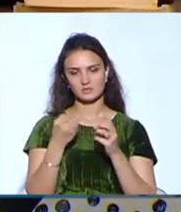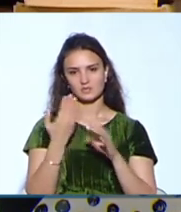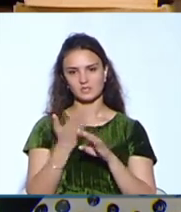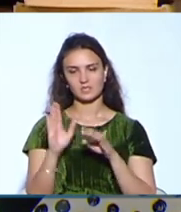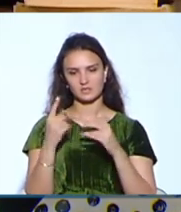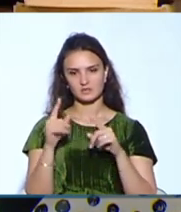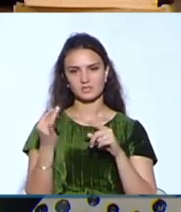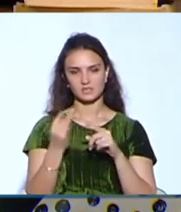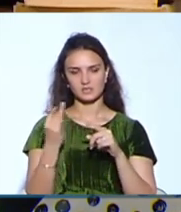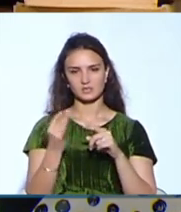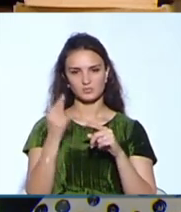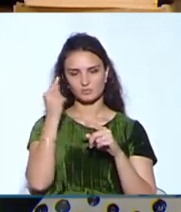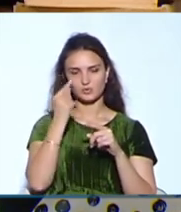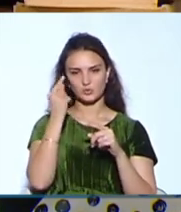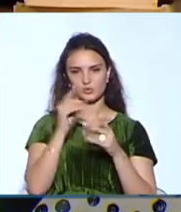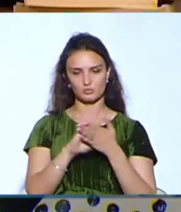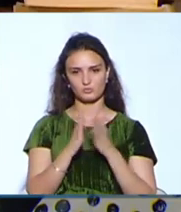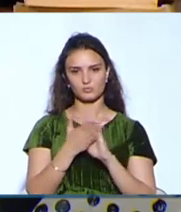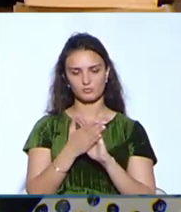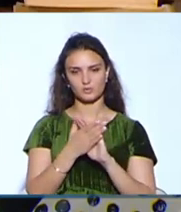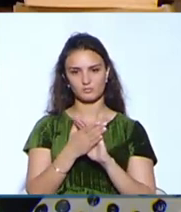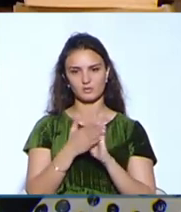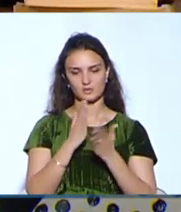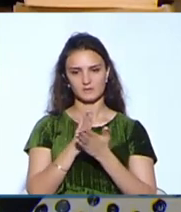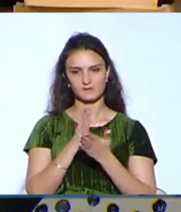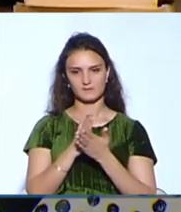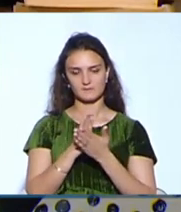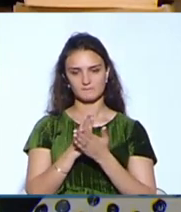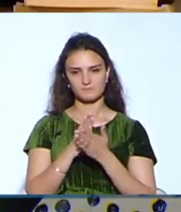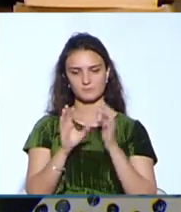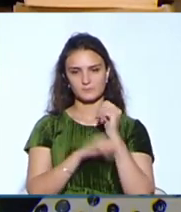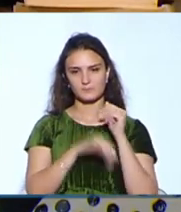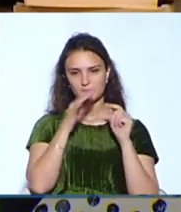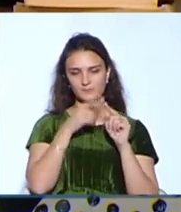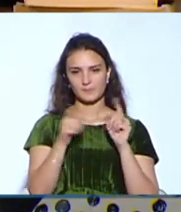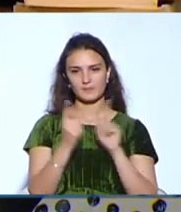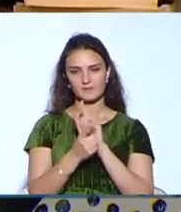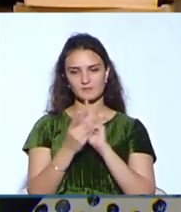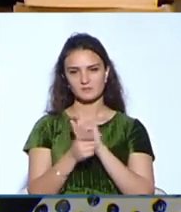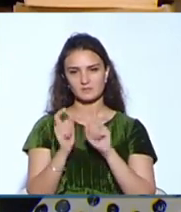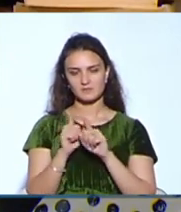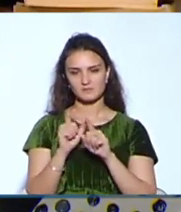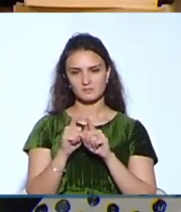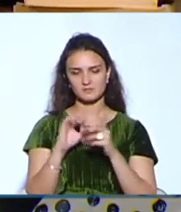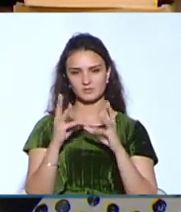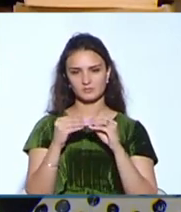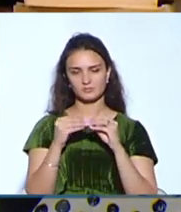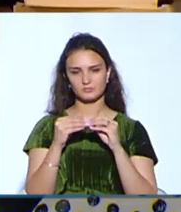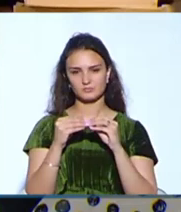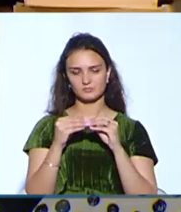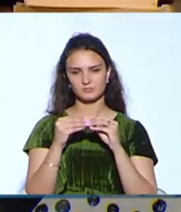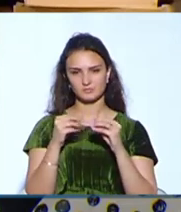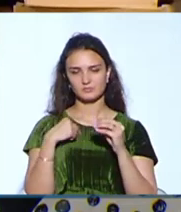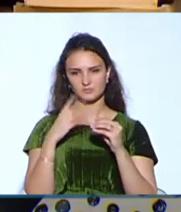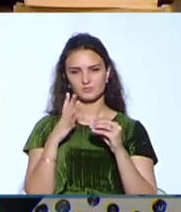ძალიან საინტერესო ფსიქოლოგიური მდგომარეობა არის. ან ბოლო დროს აი როგორც იცვლება სიტყვები სხვადასხვა მშობლიურ ენაზე,